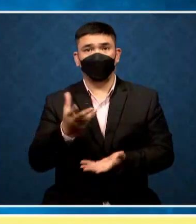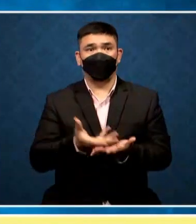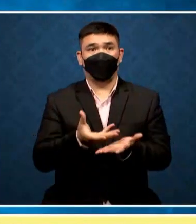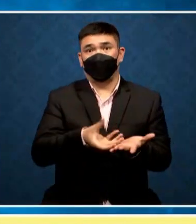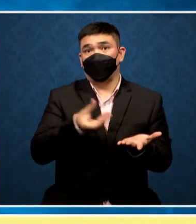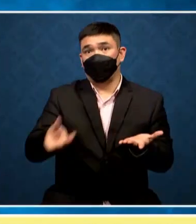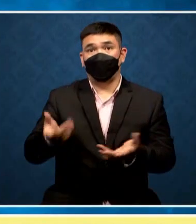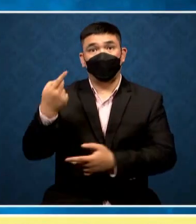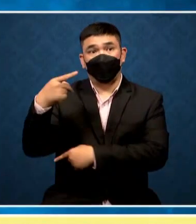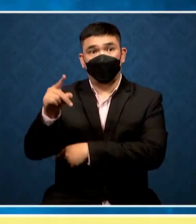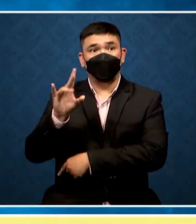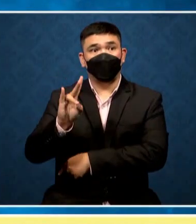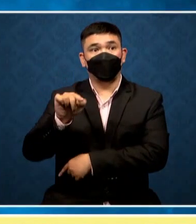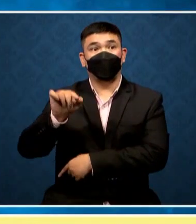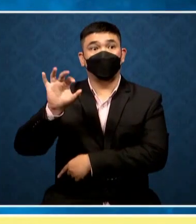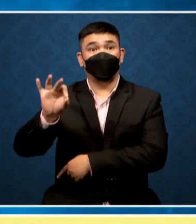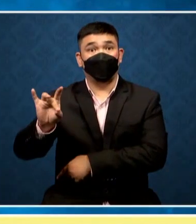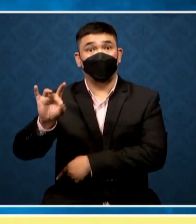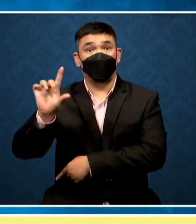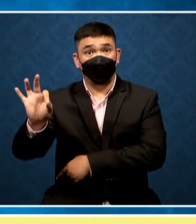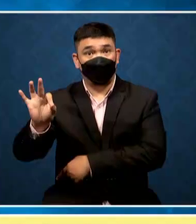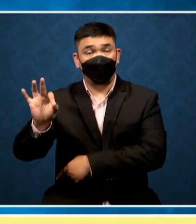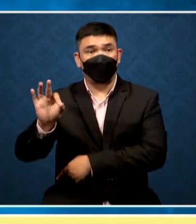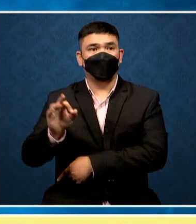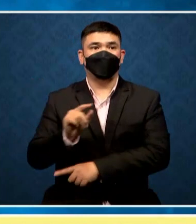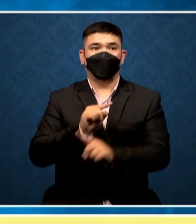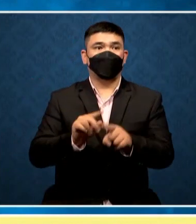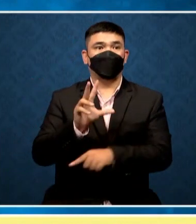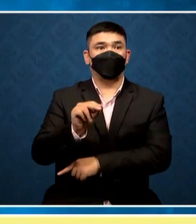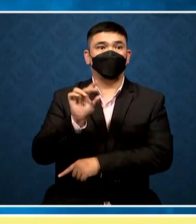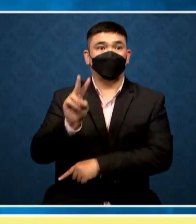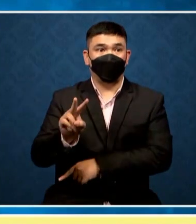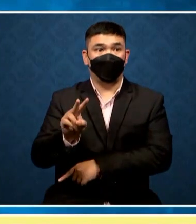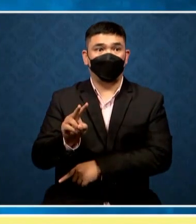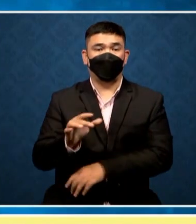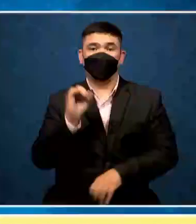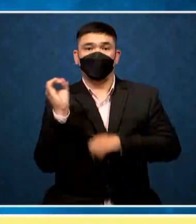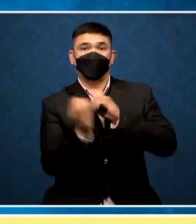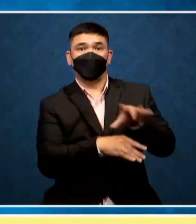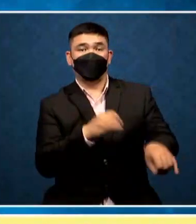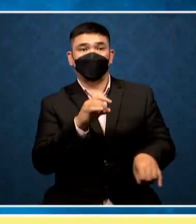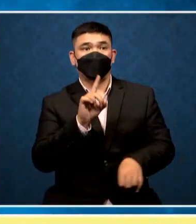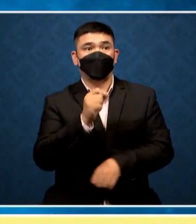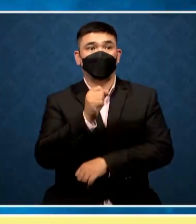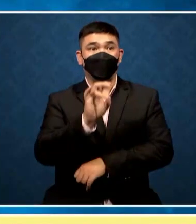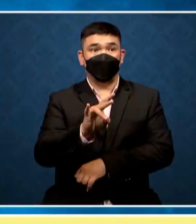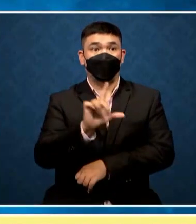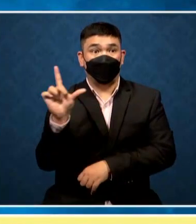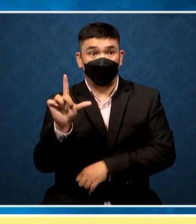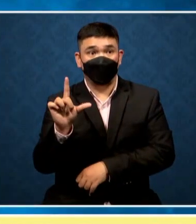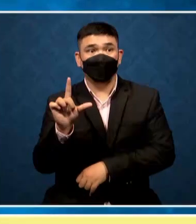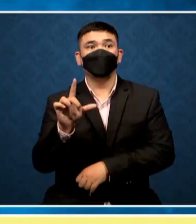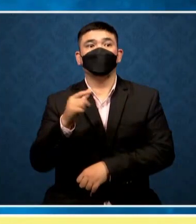89 ล้านตันคิดเป็ 32%มีการนำไปกจัด 17.09 ล้านตันคิดเป็น 68%